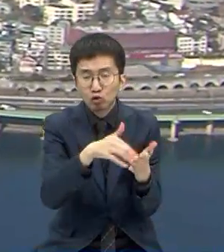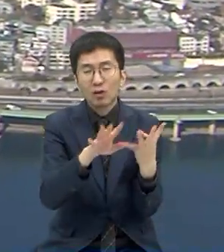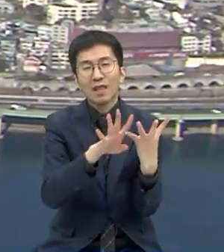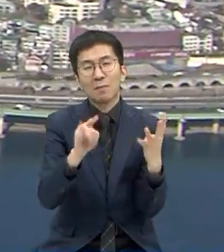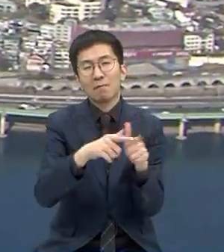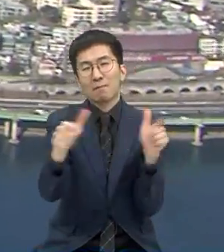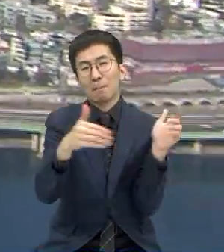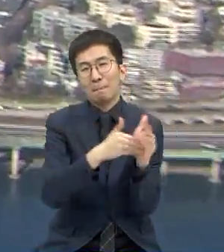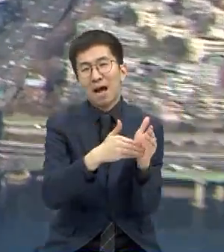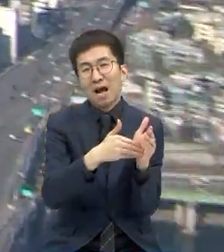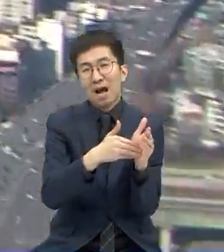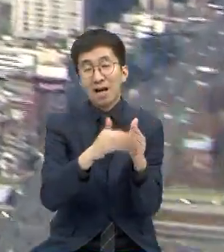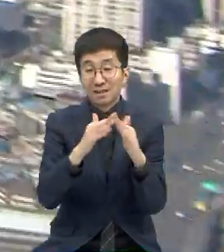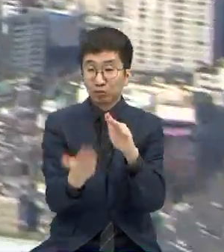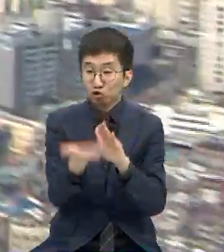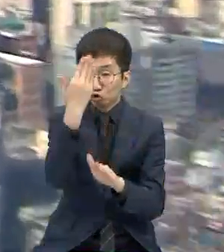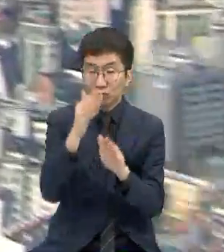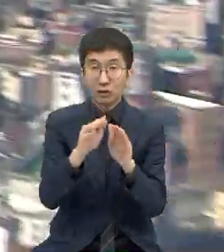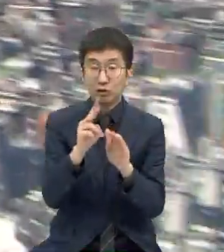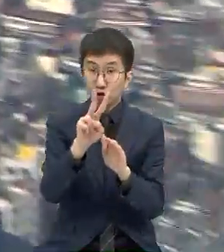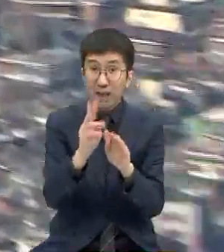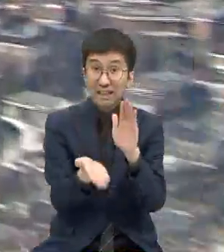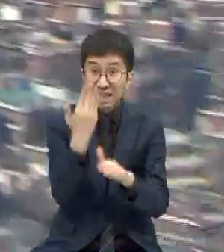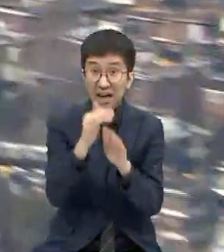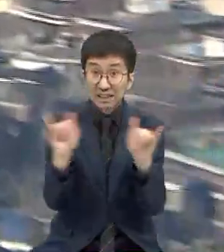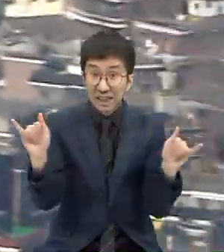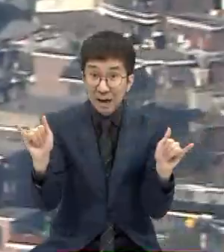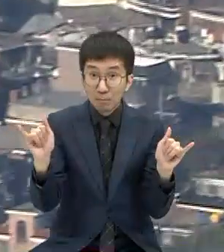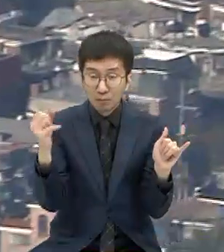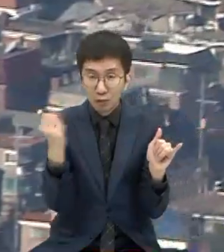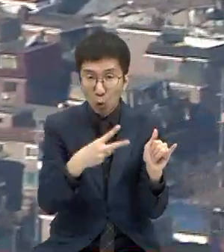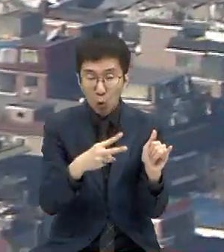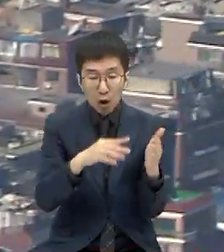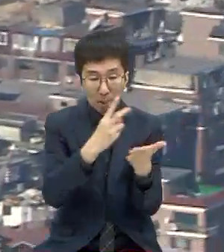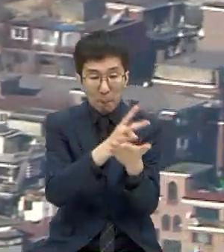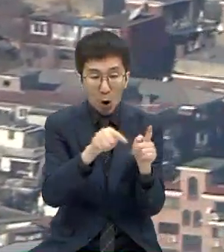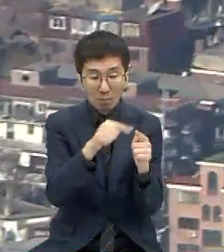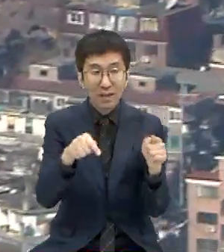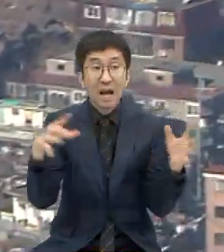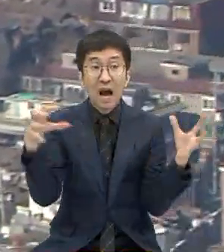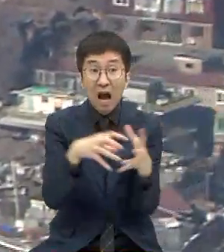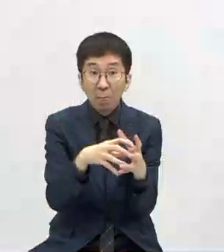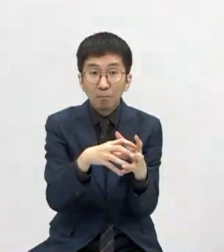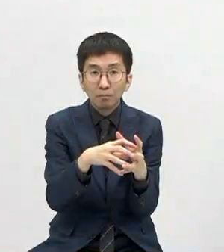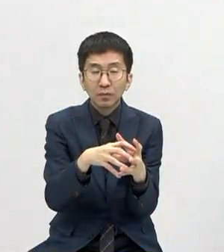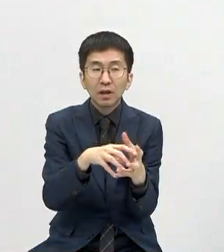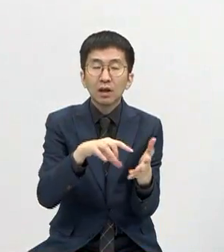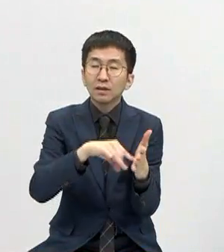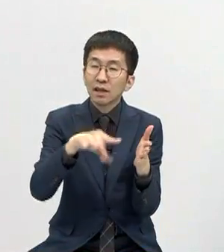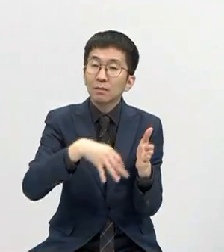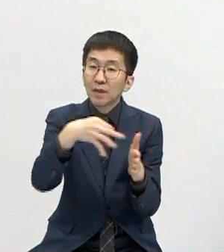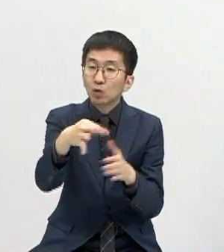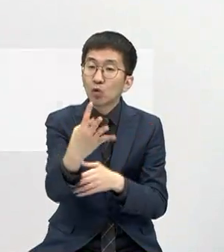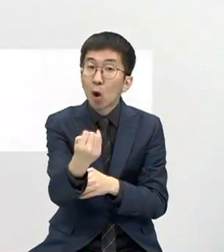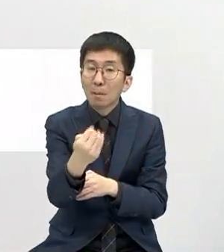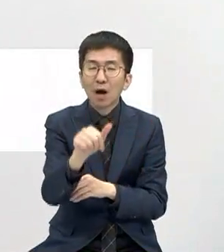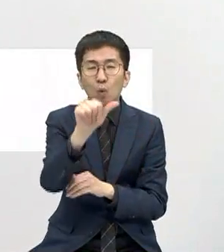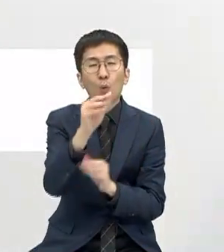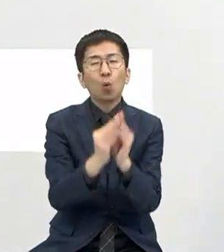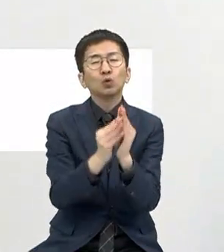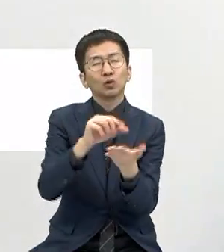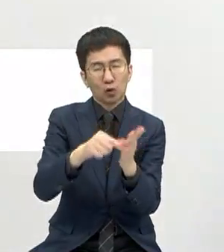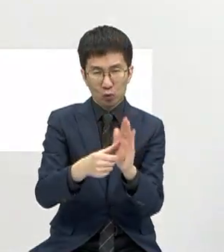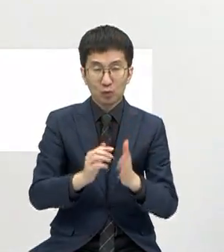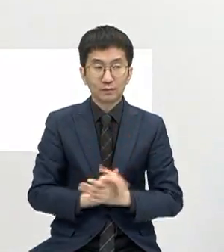다주택자와 법인을 합하면 전체 세액의 90%를 차지하는 5조 원 정도가 됩니다. 주택 시장 안정을 위한